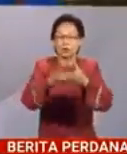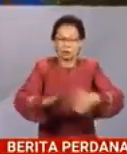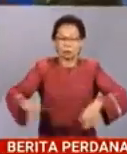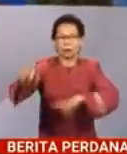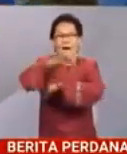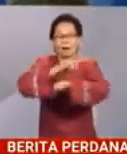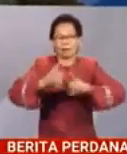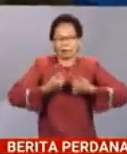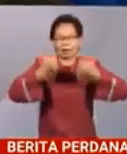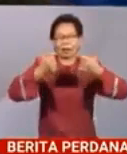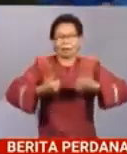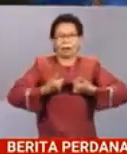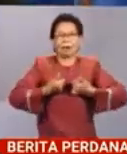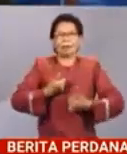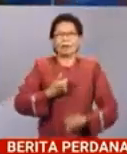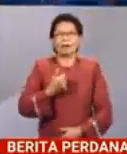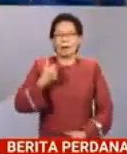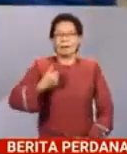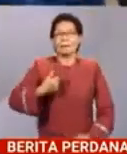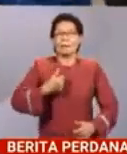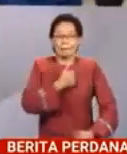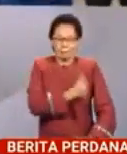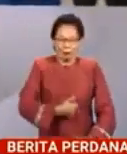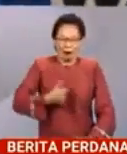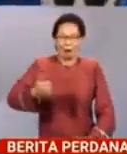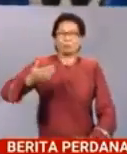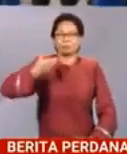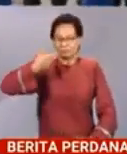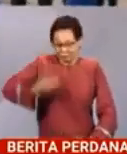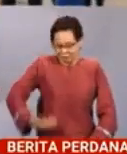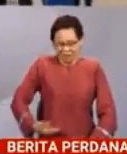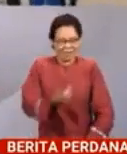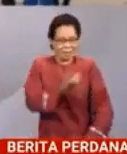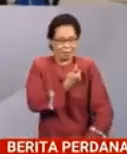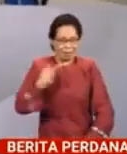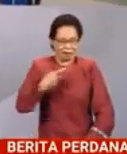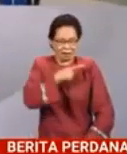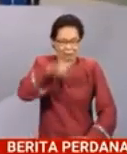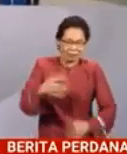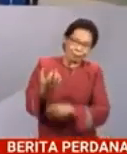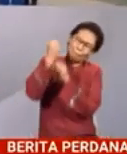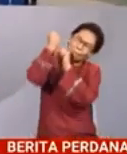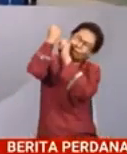Aidilfitri, maaf zahir dan batin. Kita mesti menang.